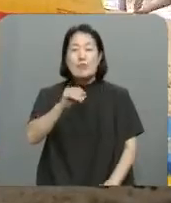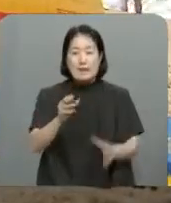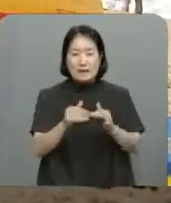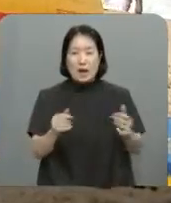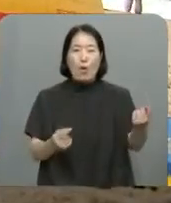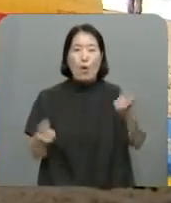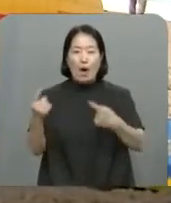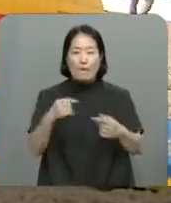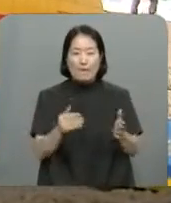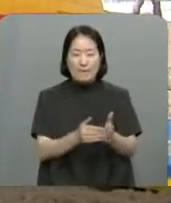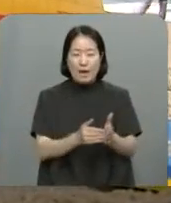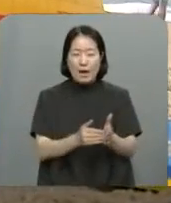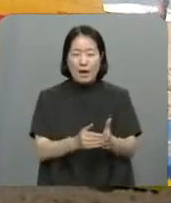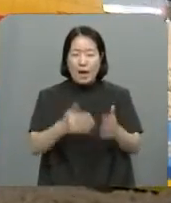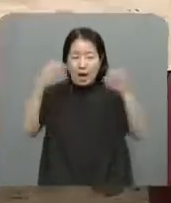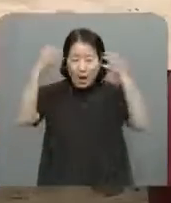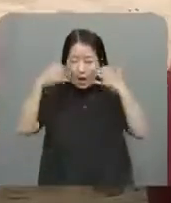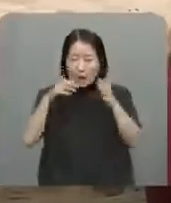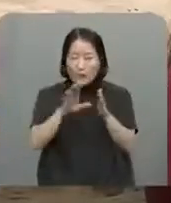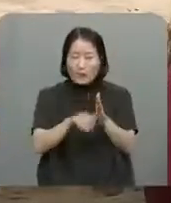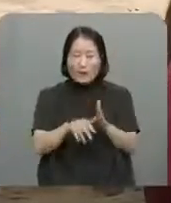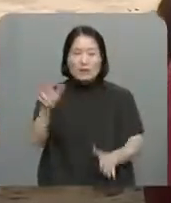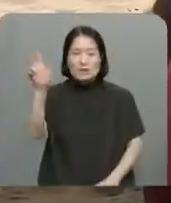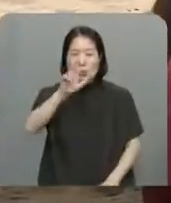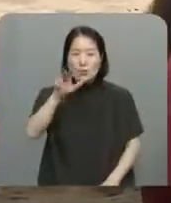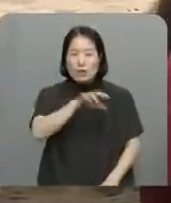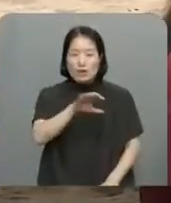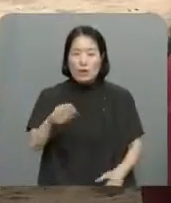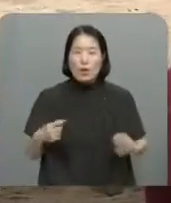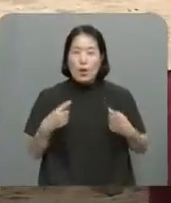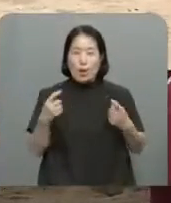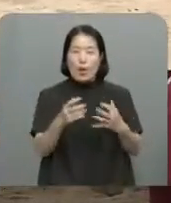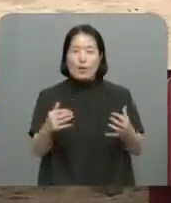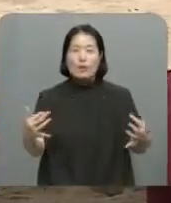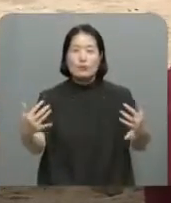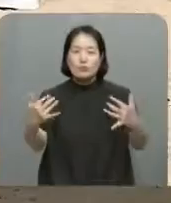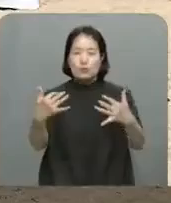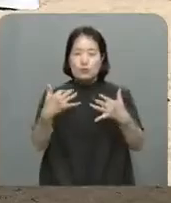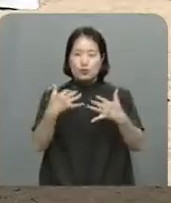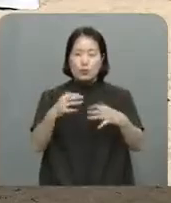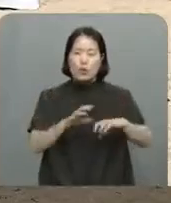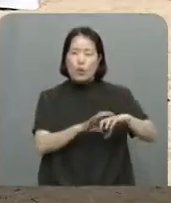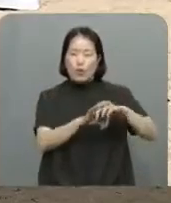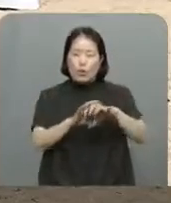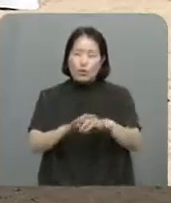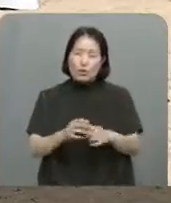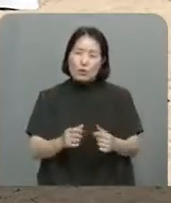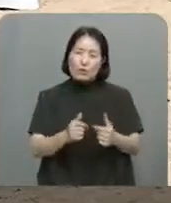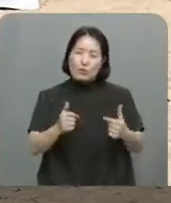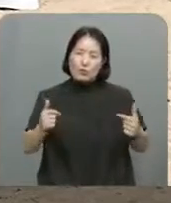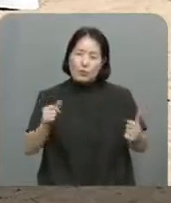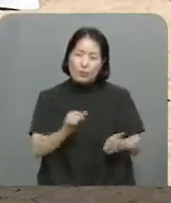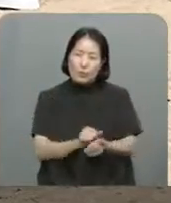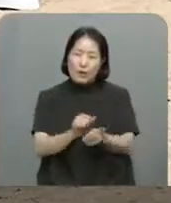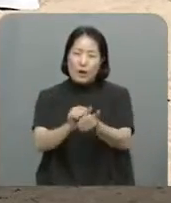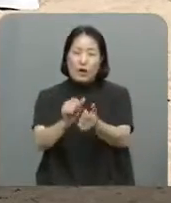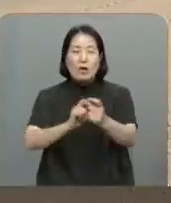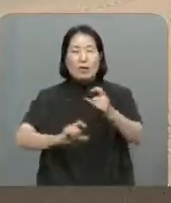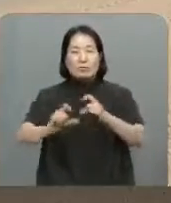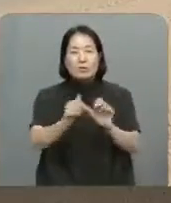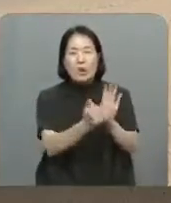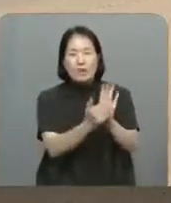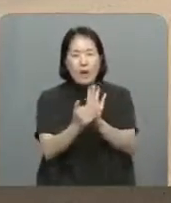여름 피서철을 맞아 수도권 등 전국에서 피서객이 몰리면서 코로나19 확산 위험도 커지는 만큼 추가 방역